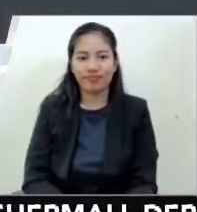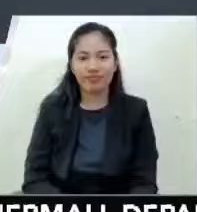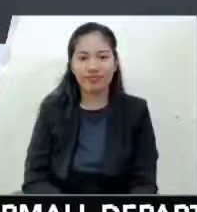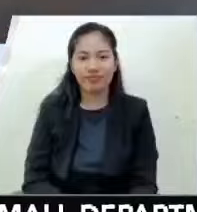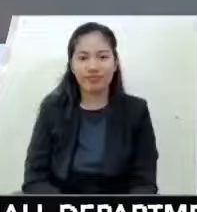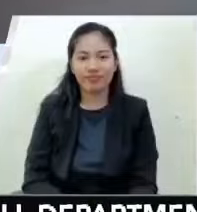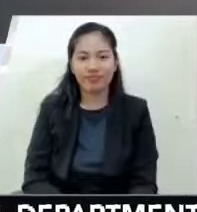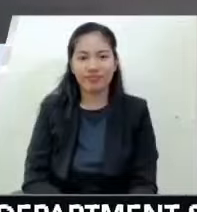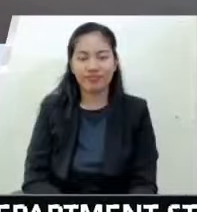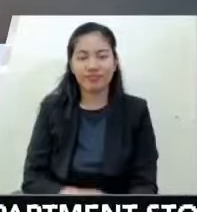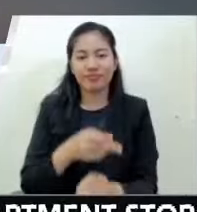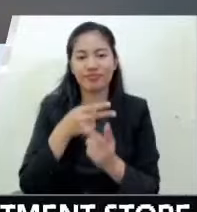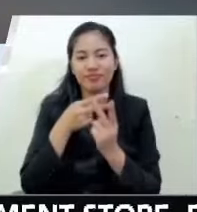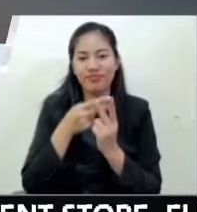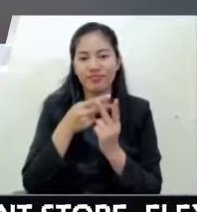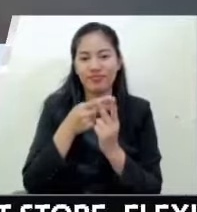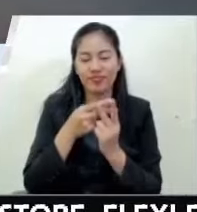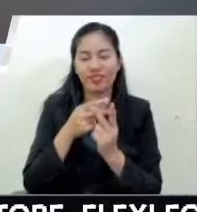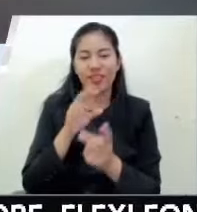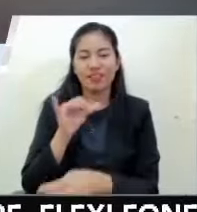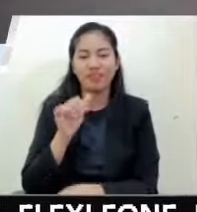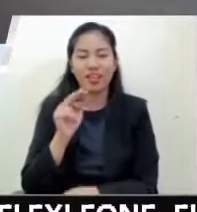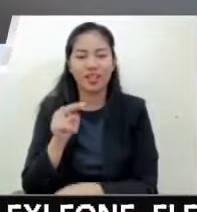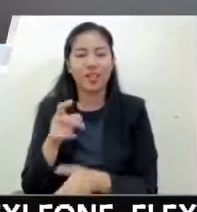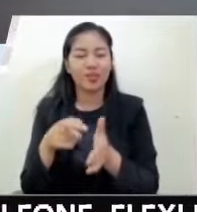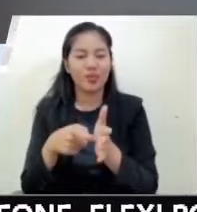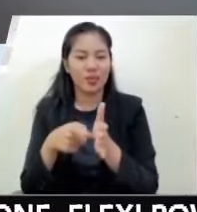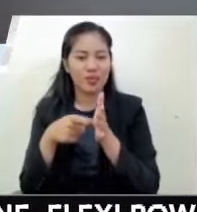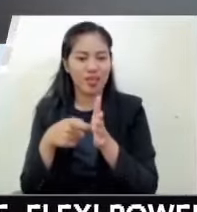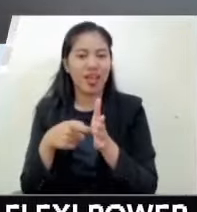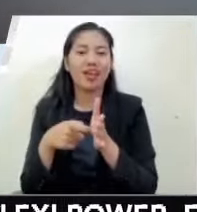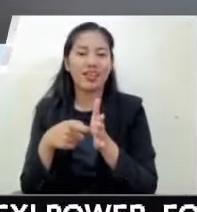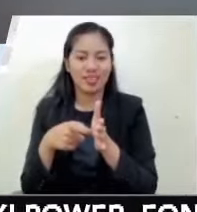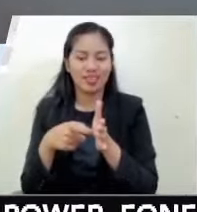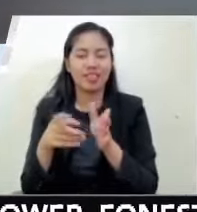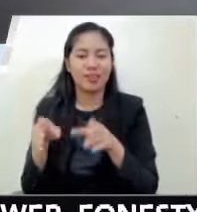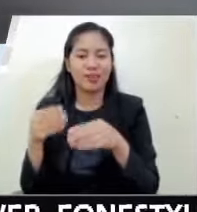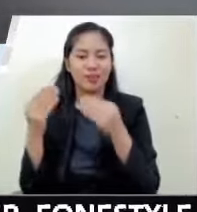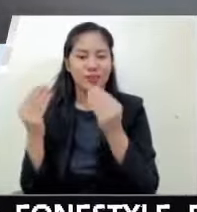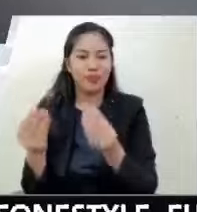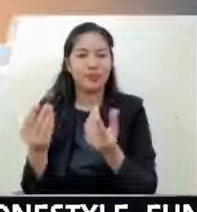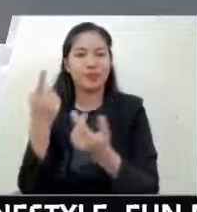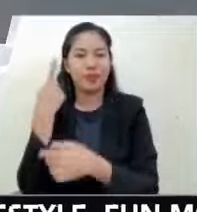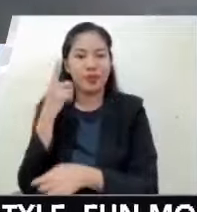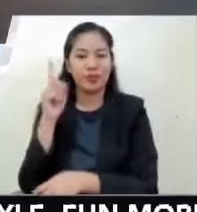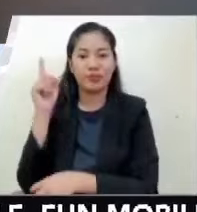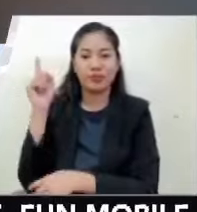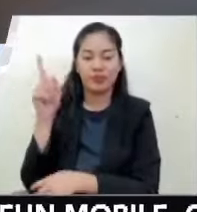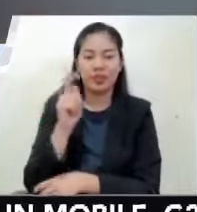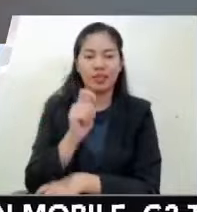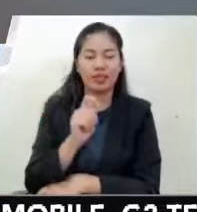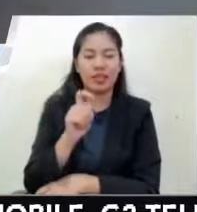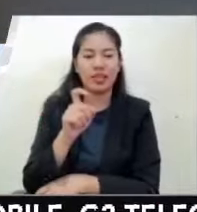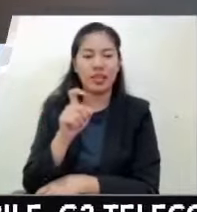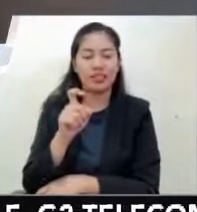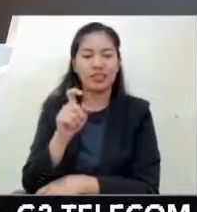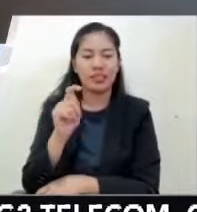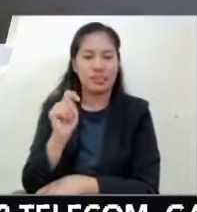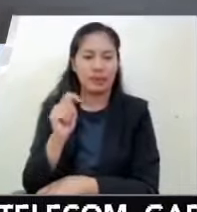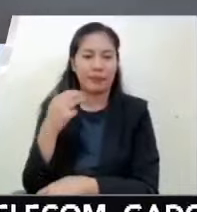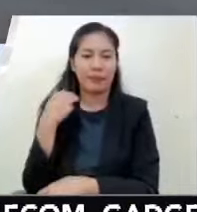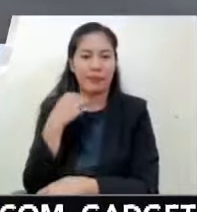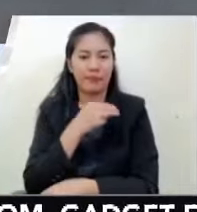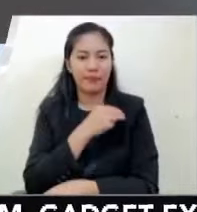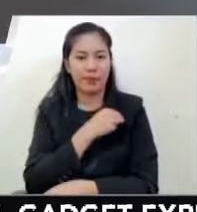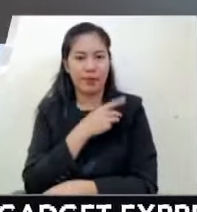Hashtag fan request granted. Diyan ang kinasahang Pinoy dance challenge ni Tomorrow by Together member Yeonjun para sa kanyang fans.